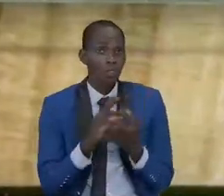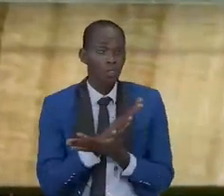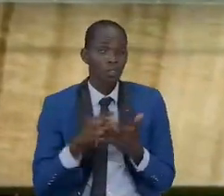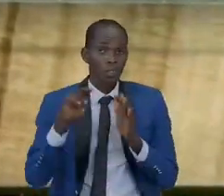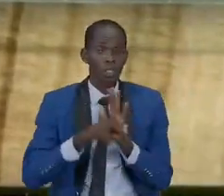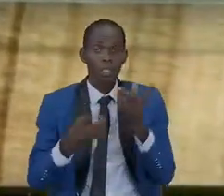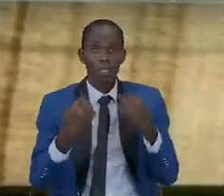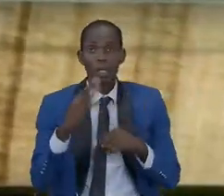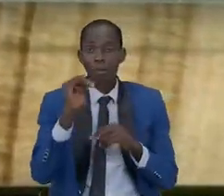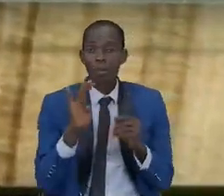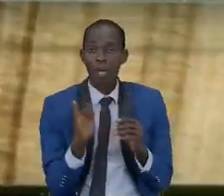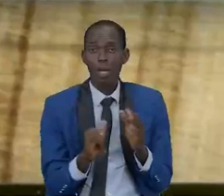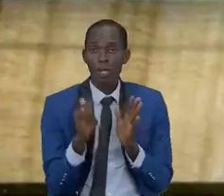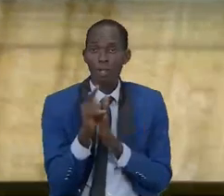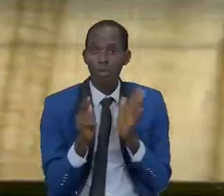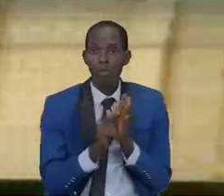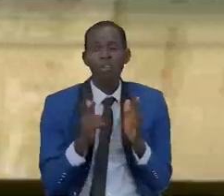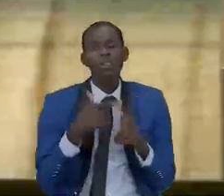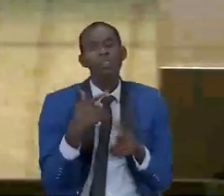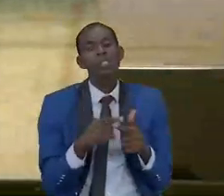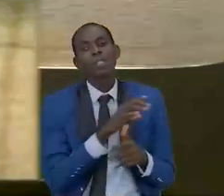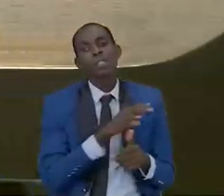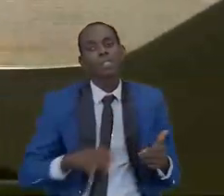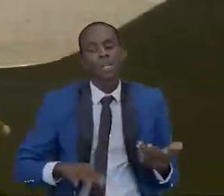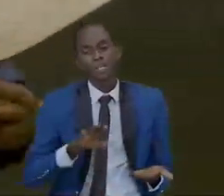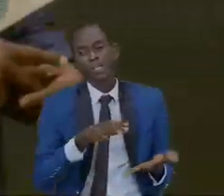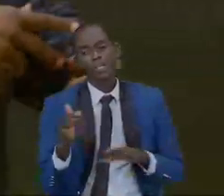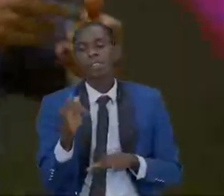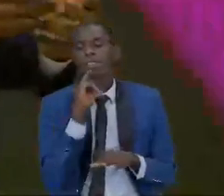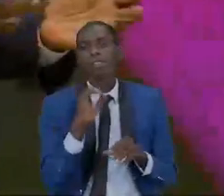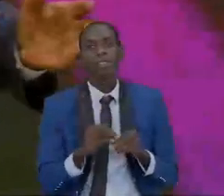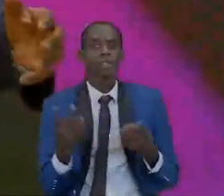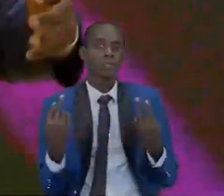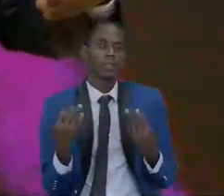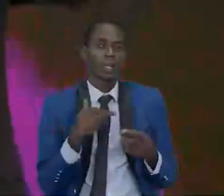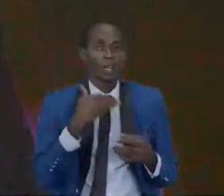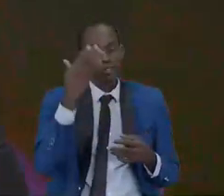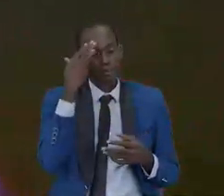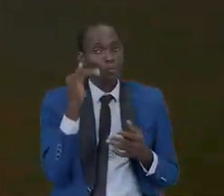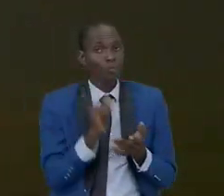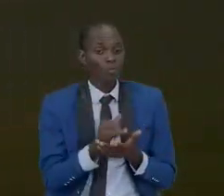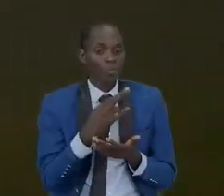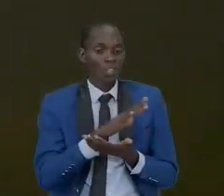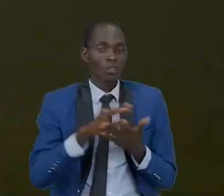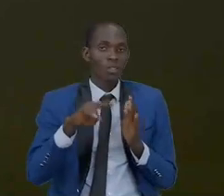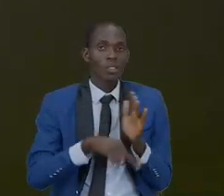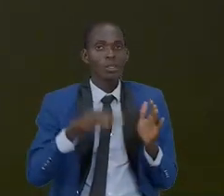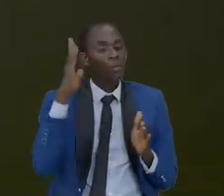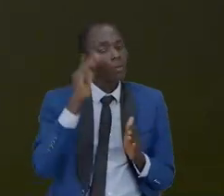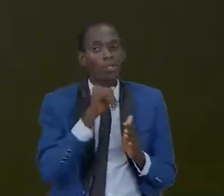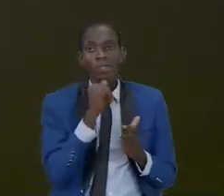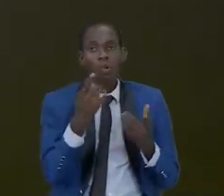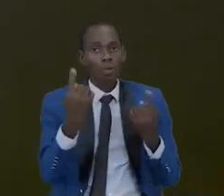est donc mort en vain ce qui veut nous dire ici c'est que je sais que la justice ne viendra pas par la loi